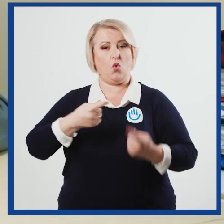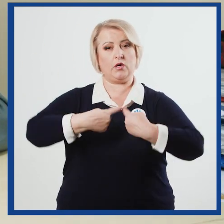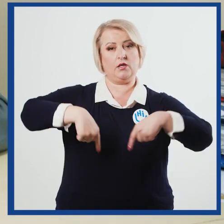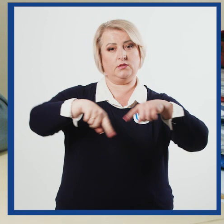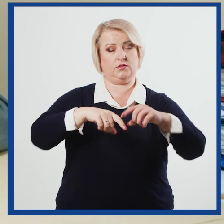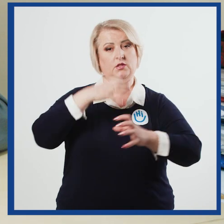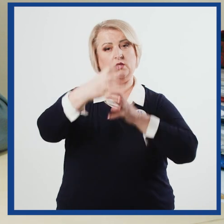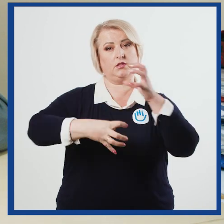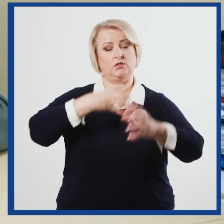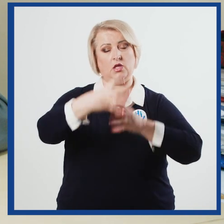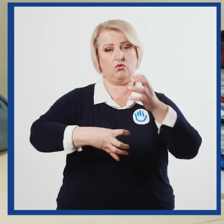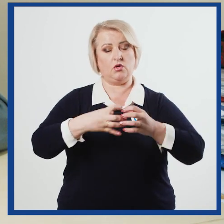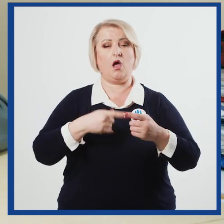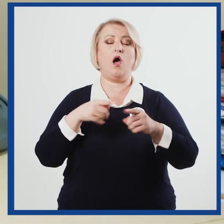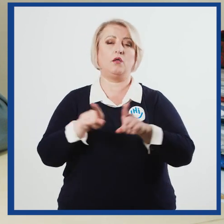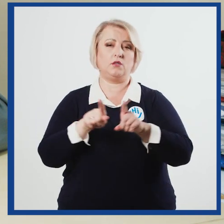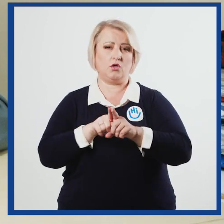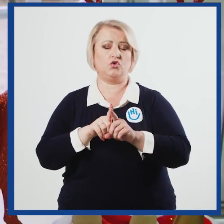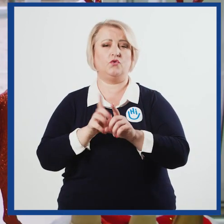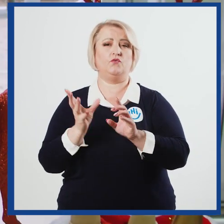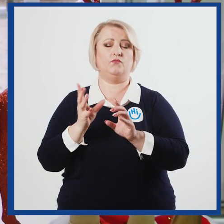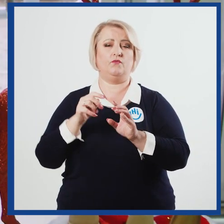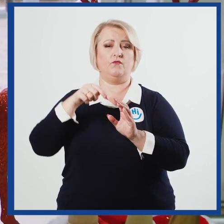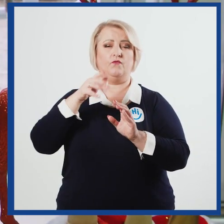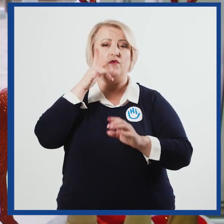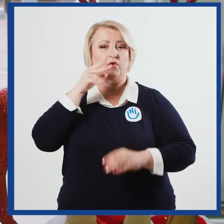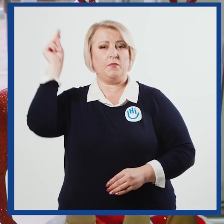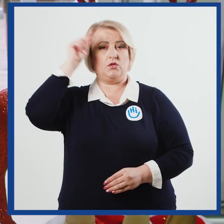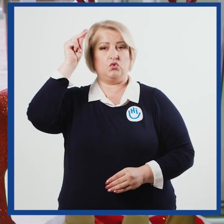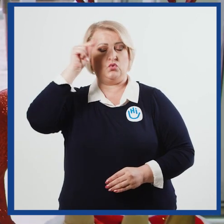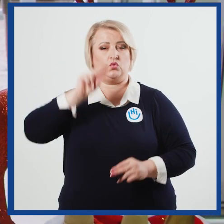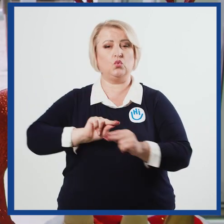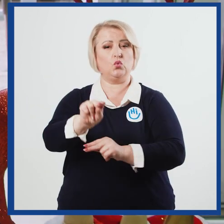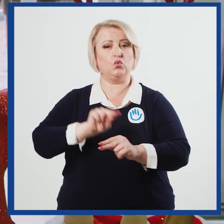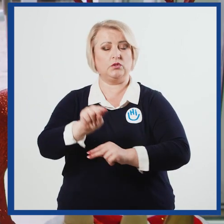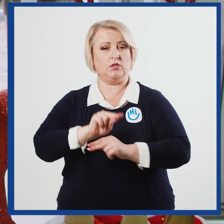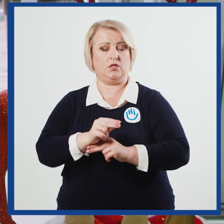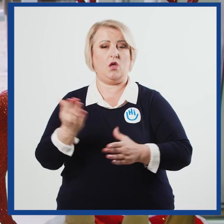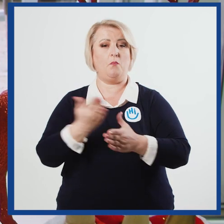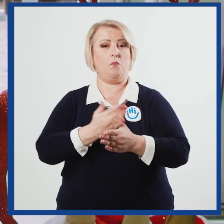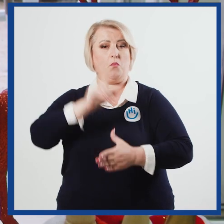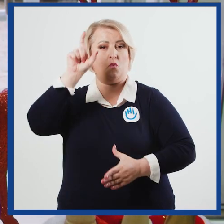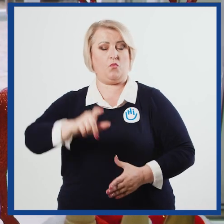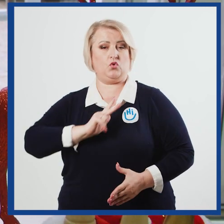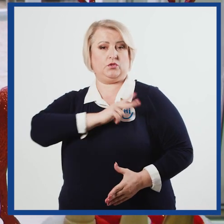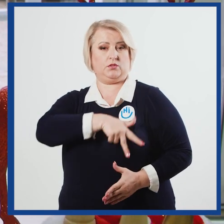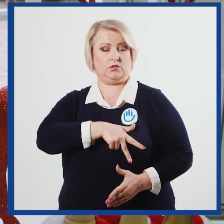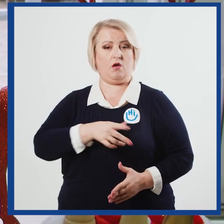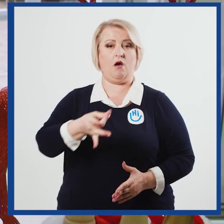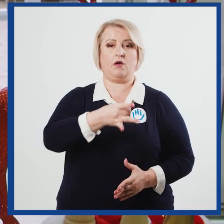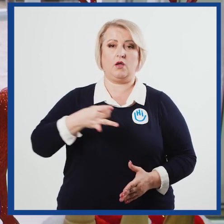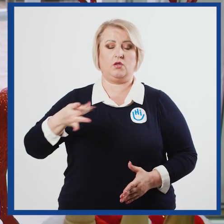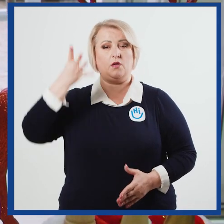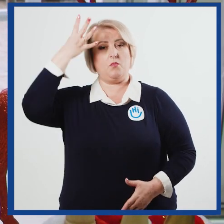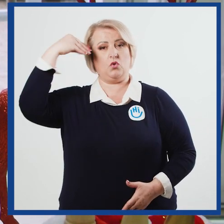instruirii asistenților sociali comunitari din trei raioane ale Republicii. Ca organizație considerăm că este foarte